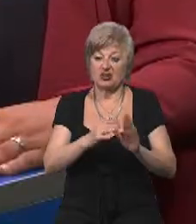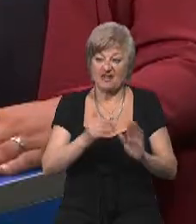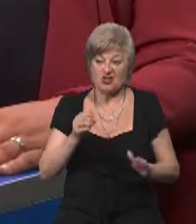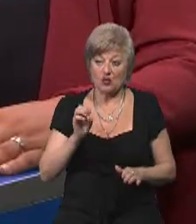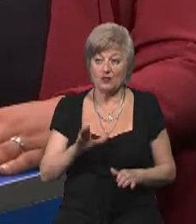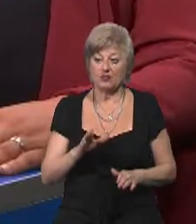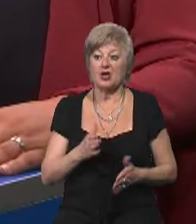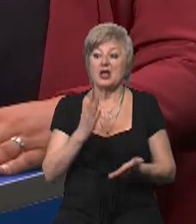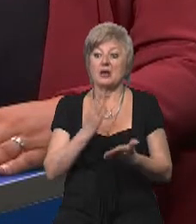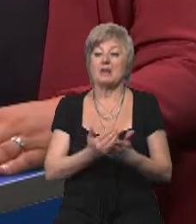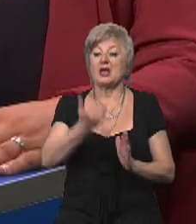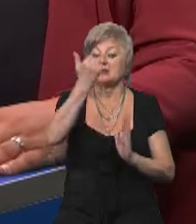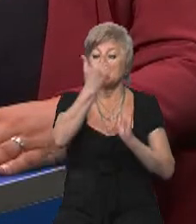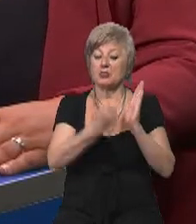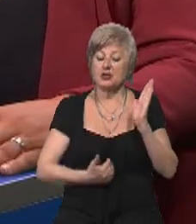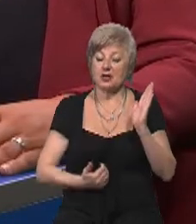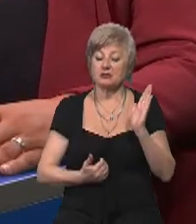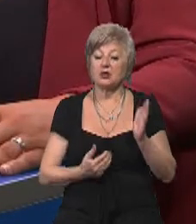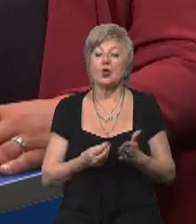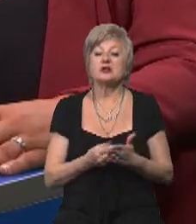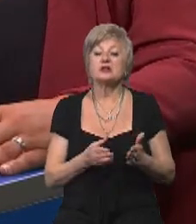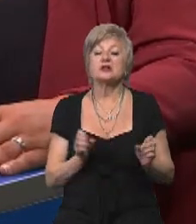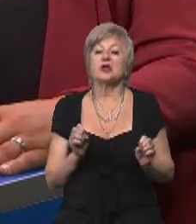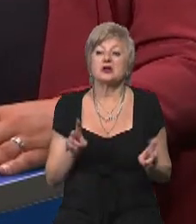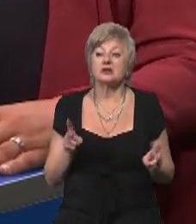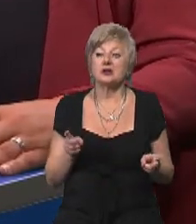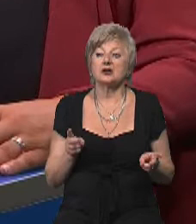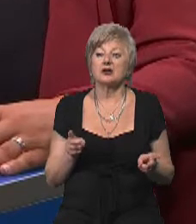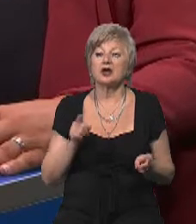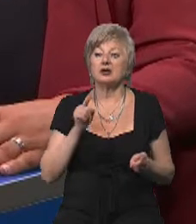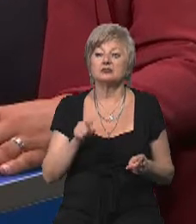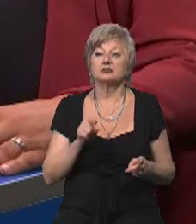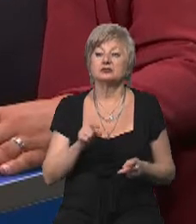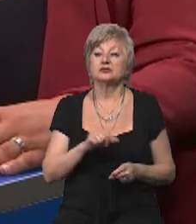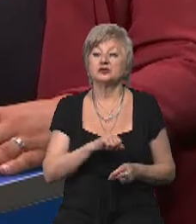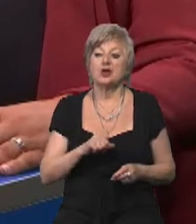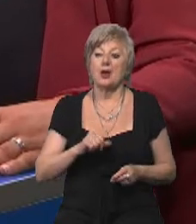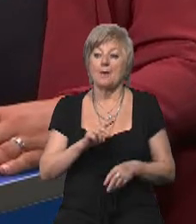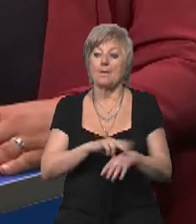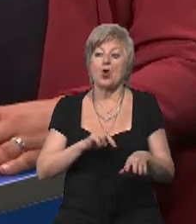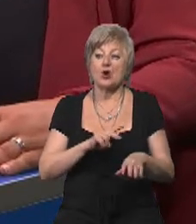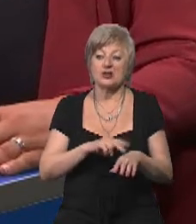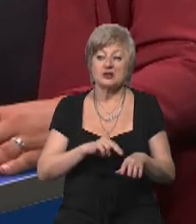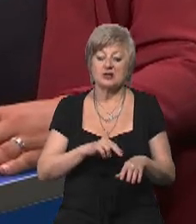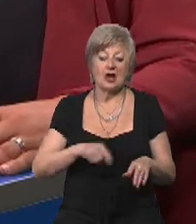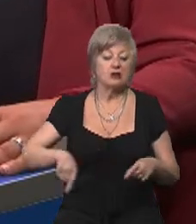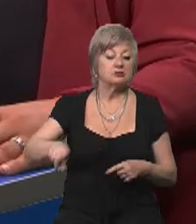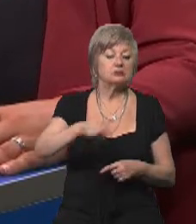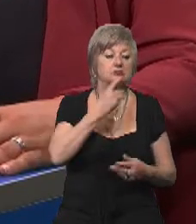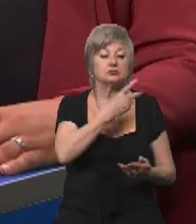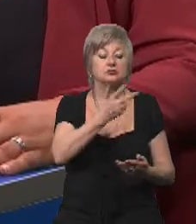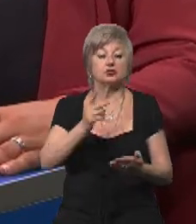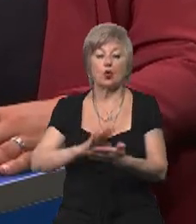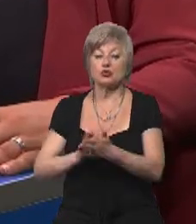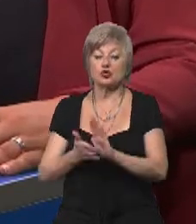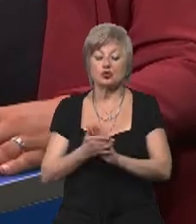має бланк оцінки ризиків, за яким вона відповідає, сама поліція оцінює ситуацію,